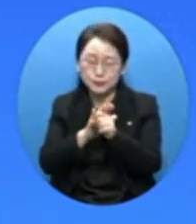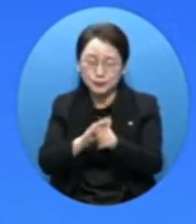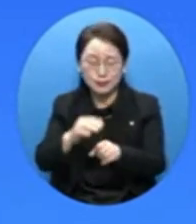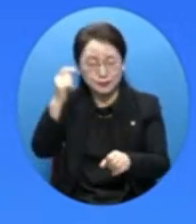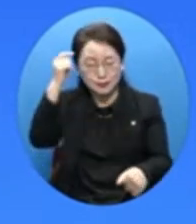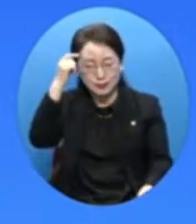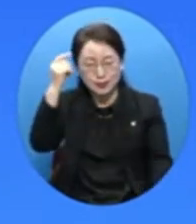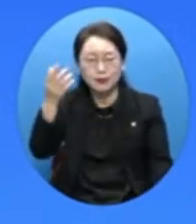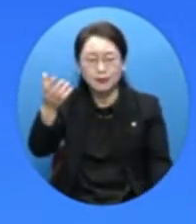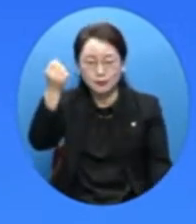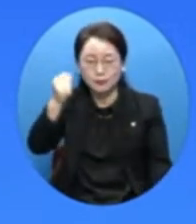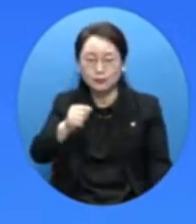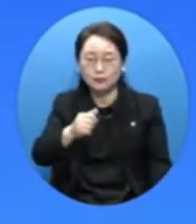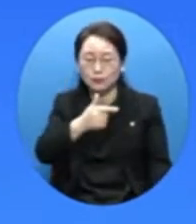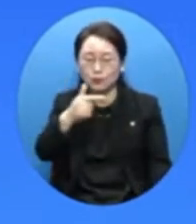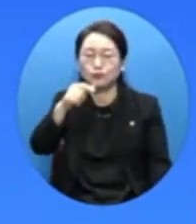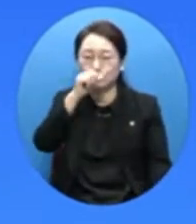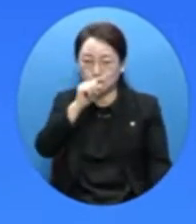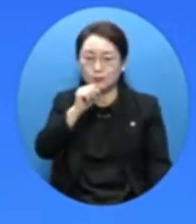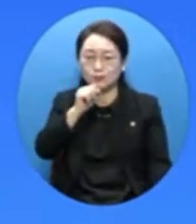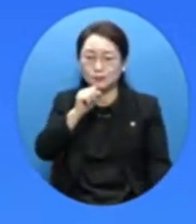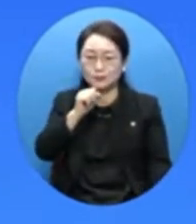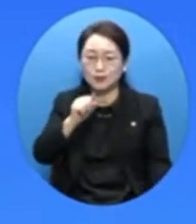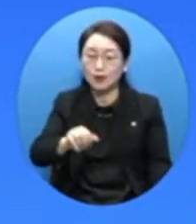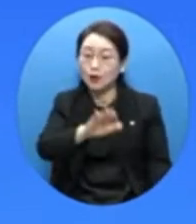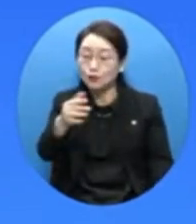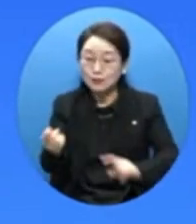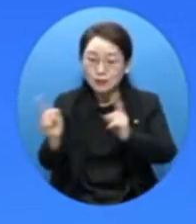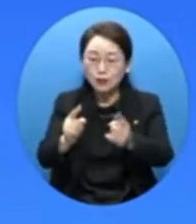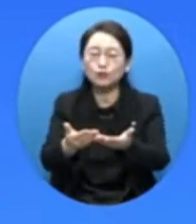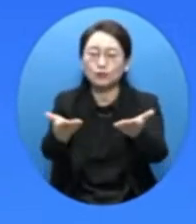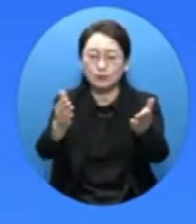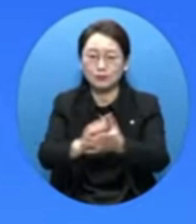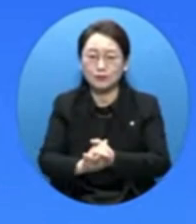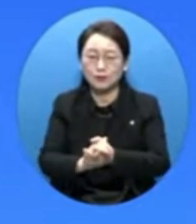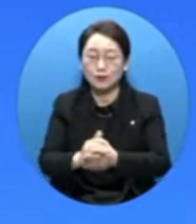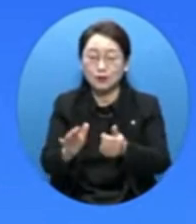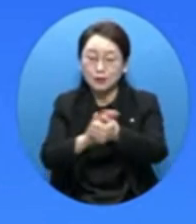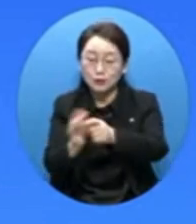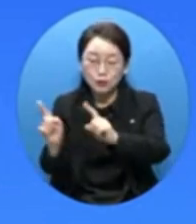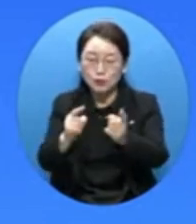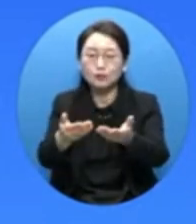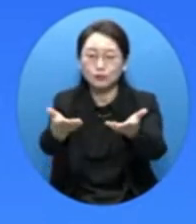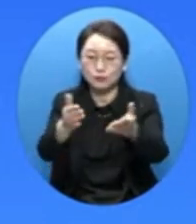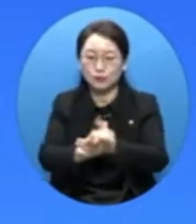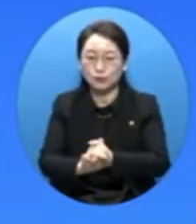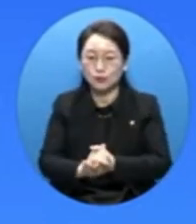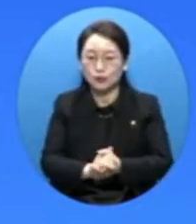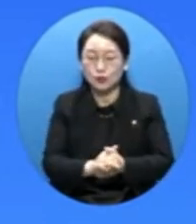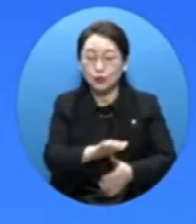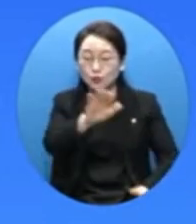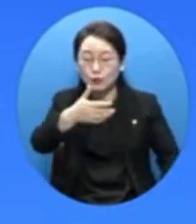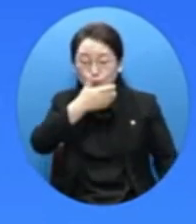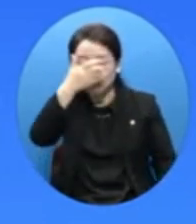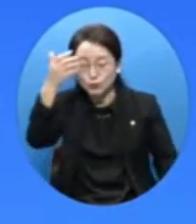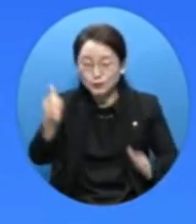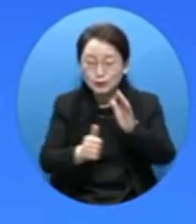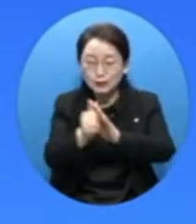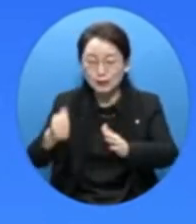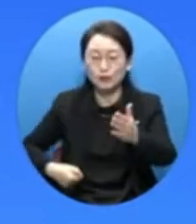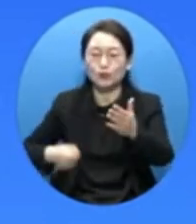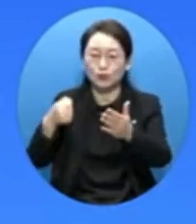여기시는 참으로 좋으신 하나님이십니다. 우리를 살리시는 하나님이십니다. 우리를 치료하시는 하나님이십니다. 우리에게 꿈과 희망과 용기를